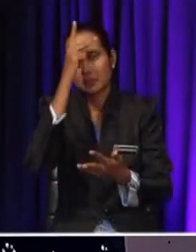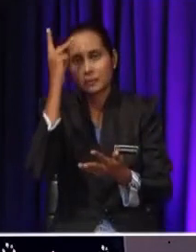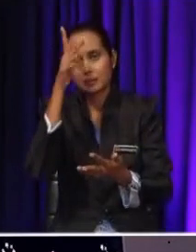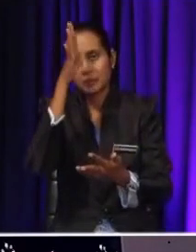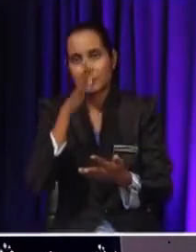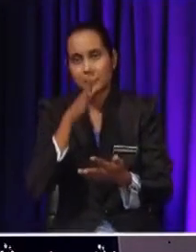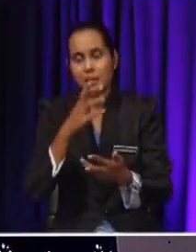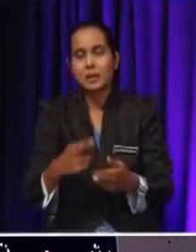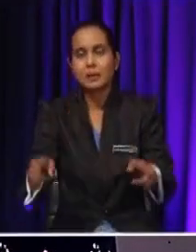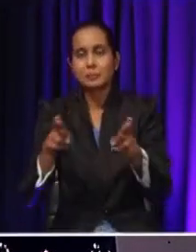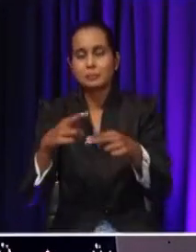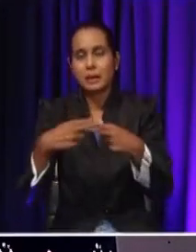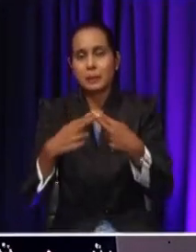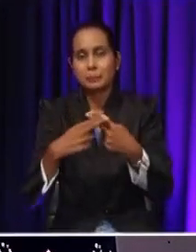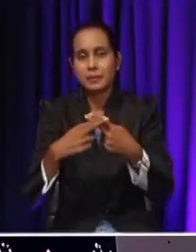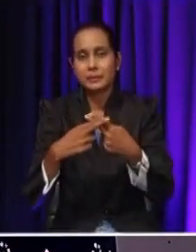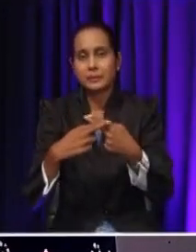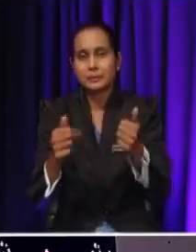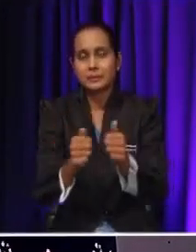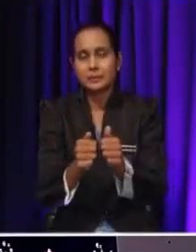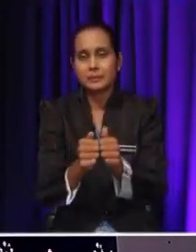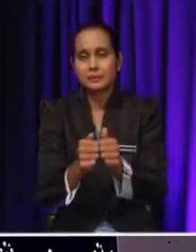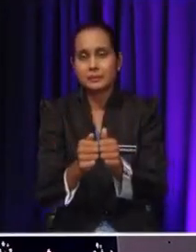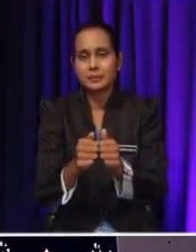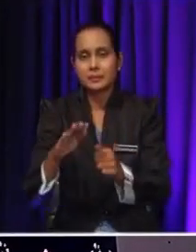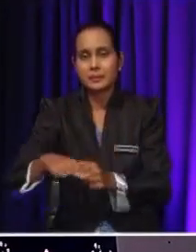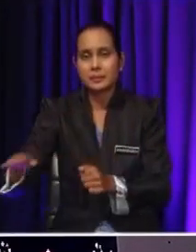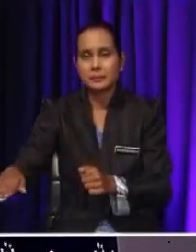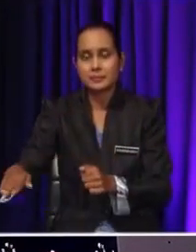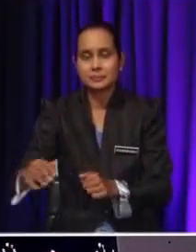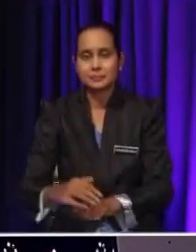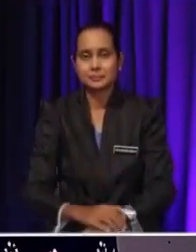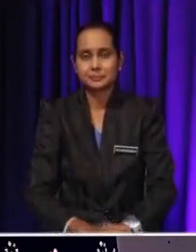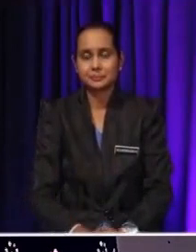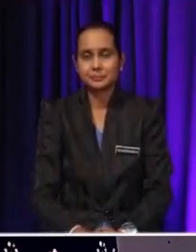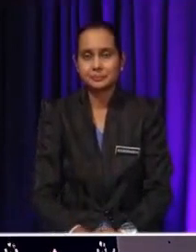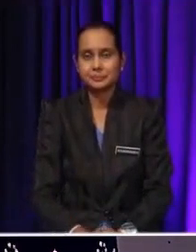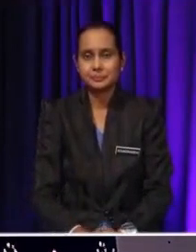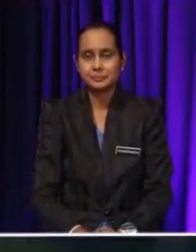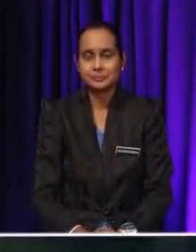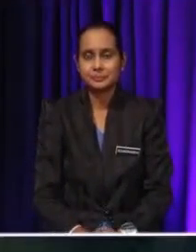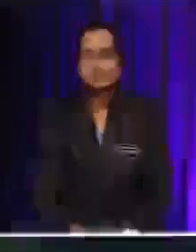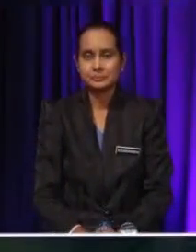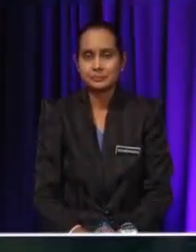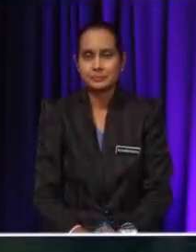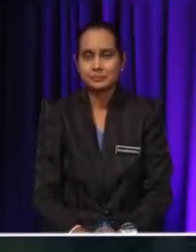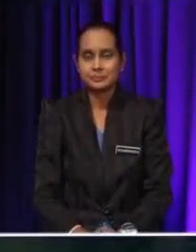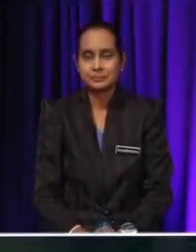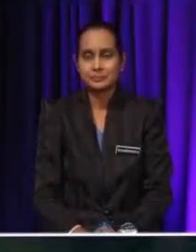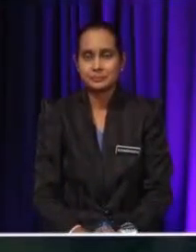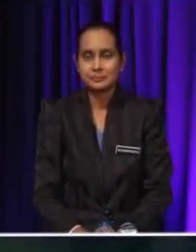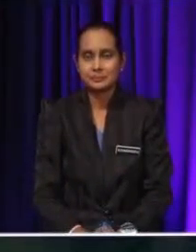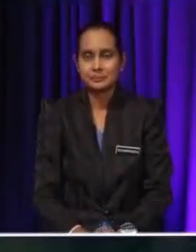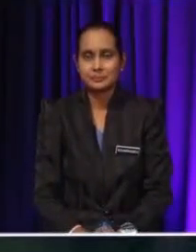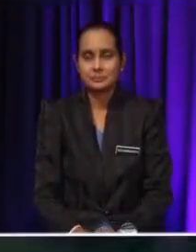yang paling rapat dengan anak karena kalau tidak tumpah kuah kalau tidak kena si eee melentur bulu